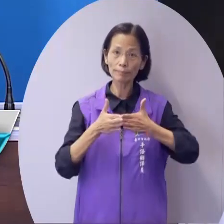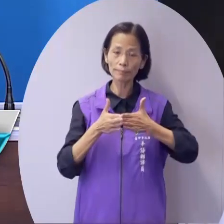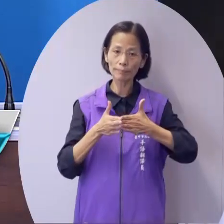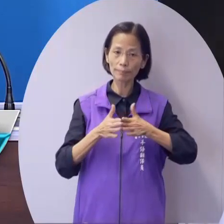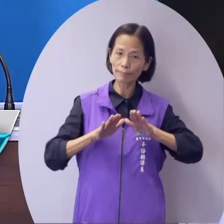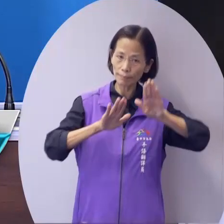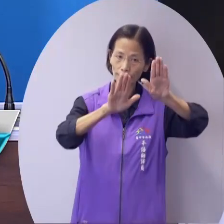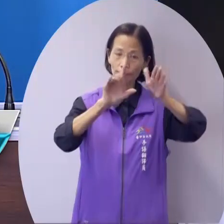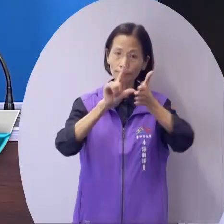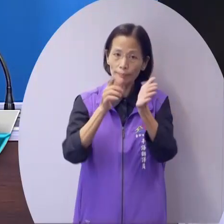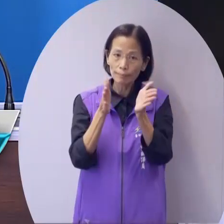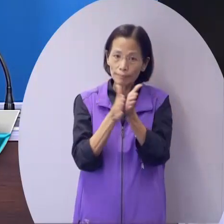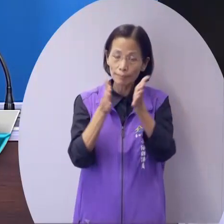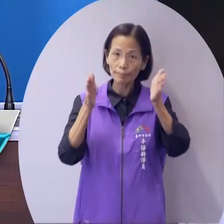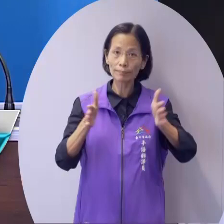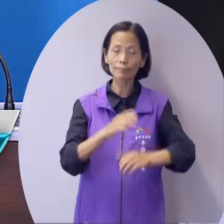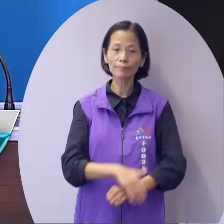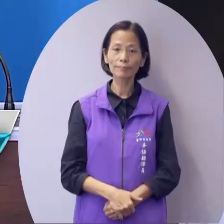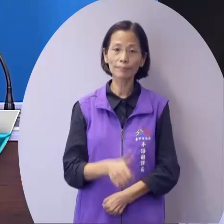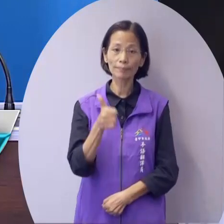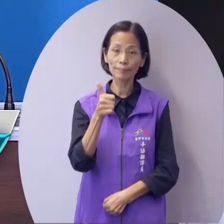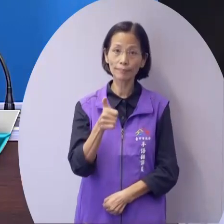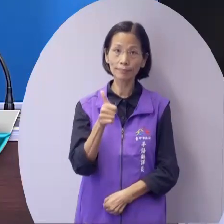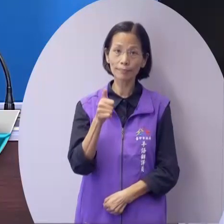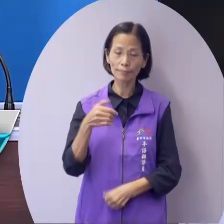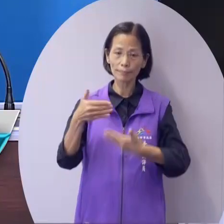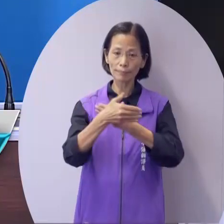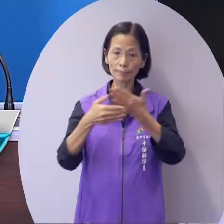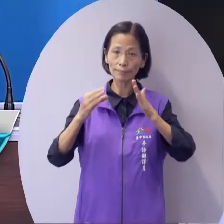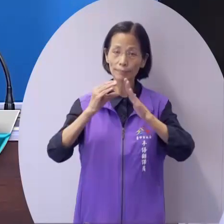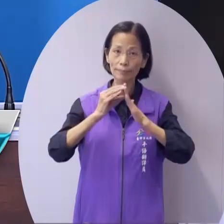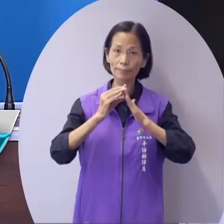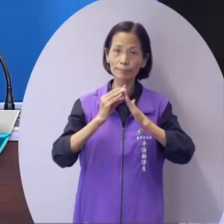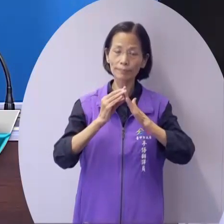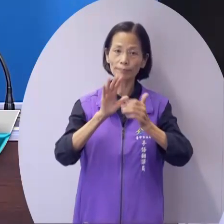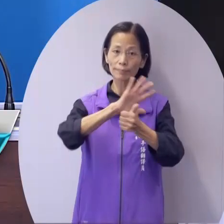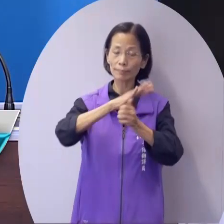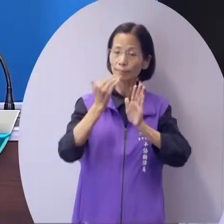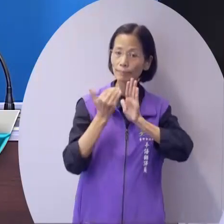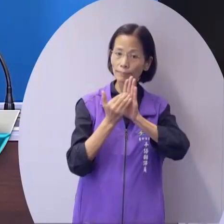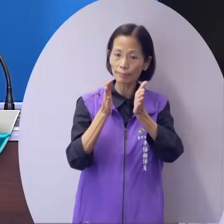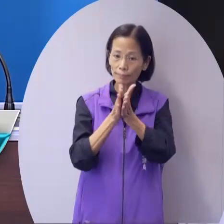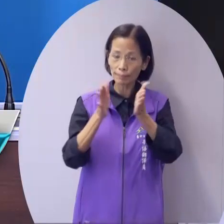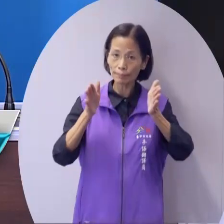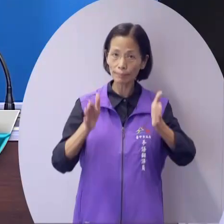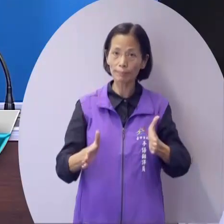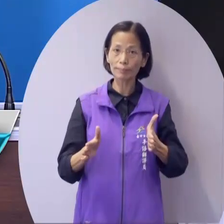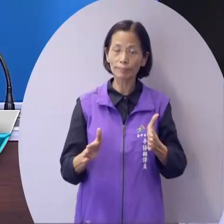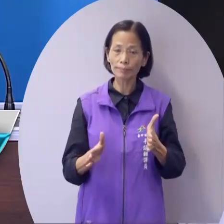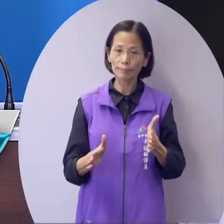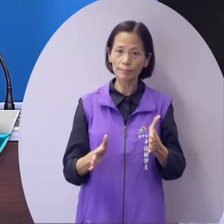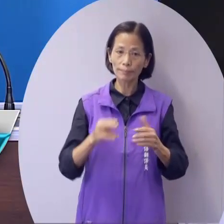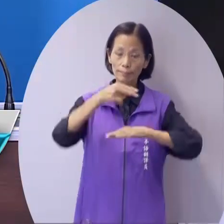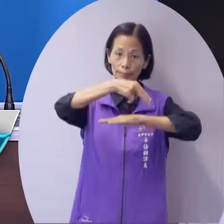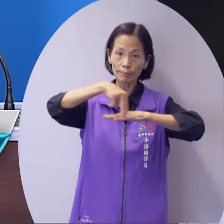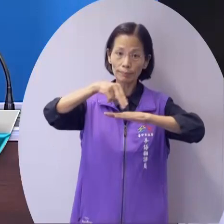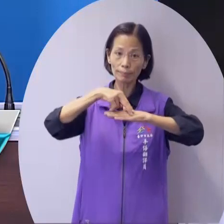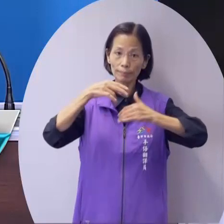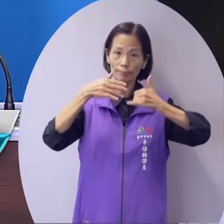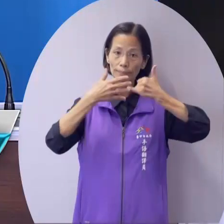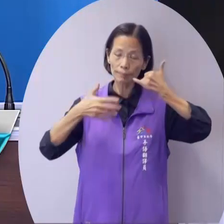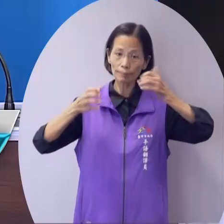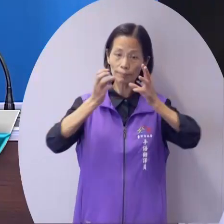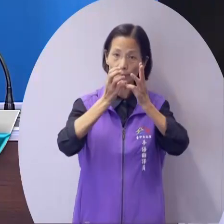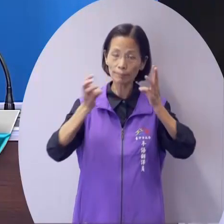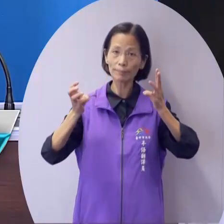进的时间，所以我很谢谢这个交通局利用防疫期间的空档哈，那迅速的规划在海线，